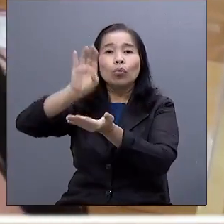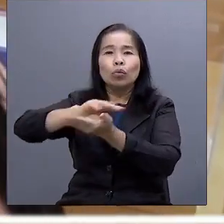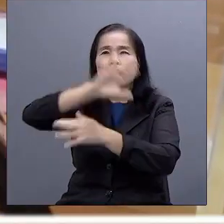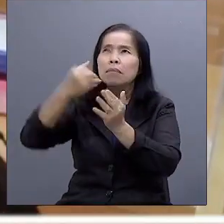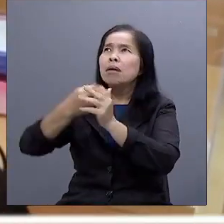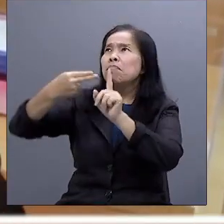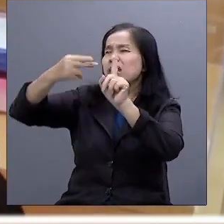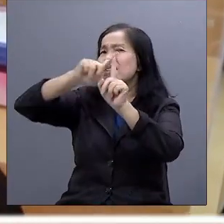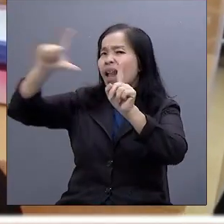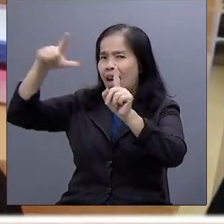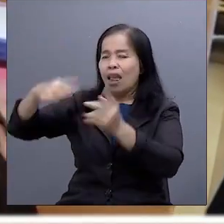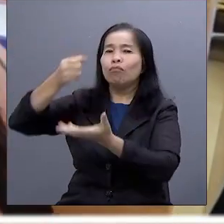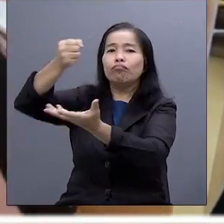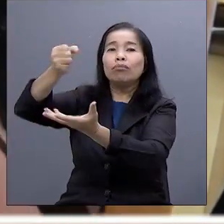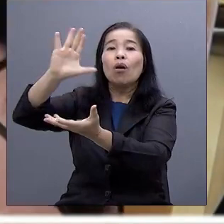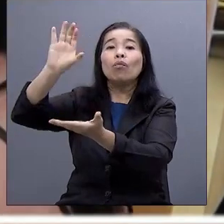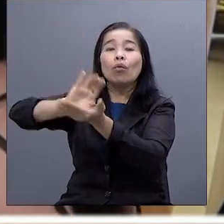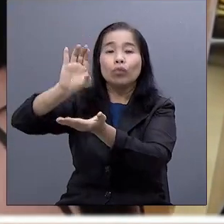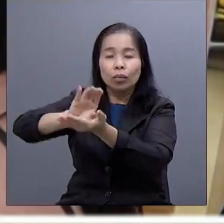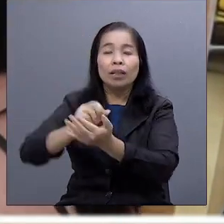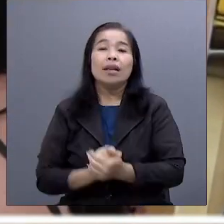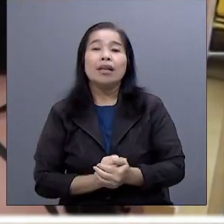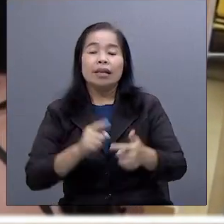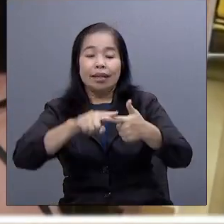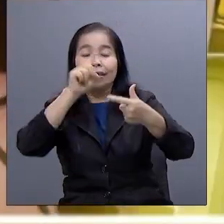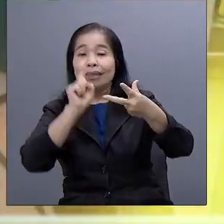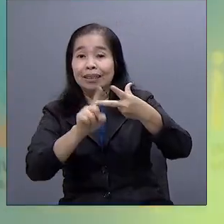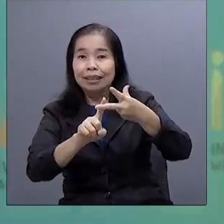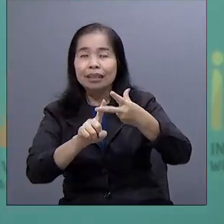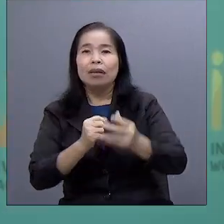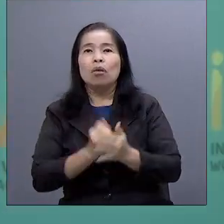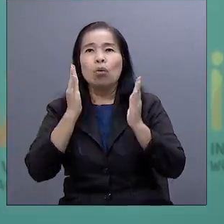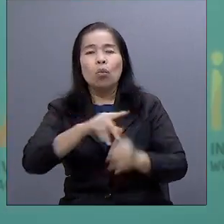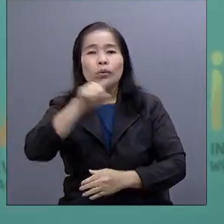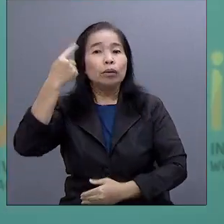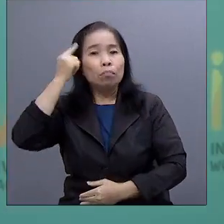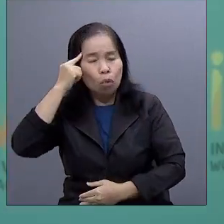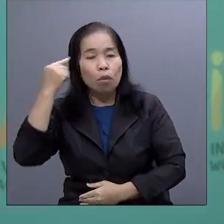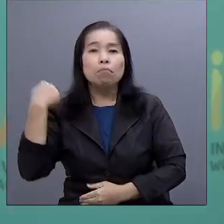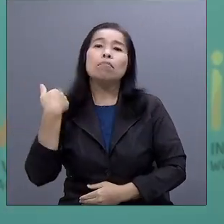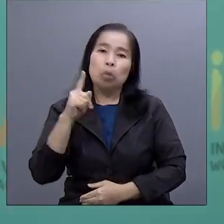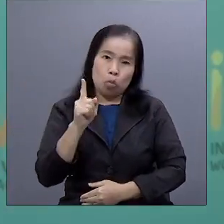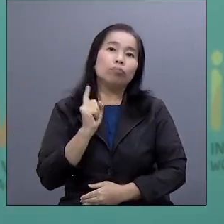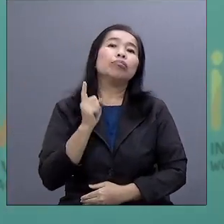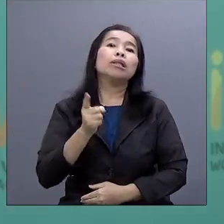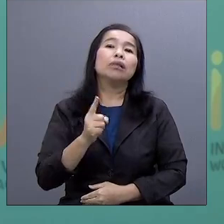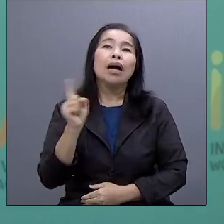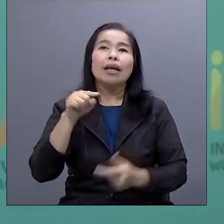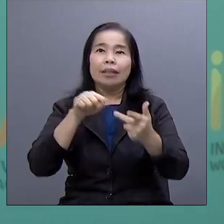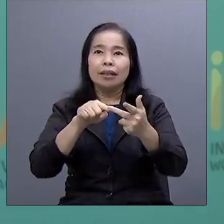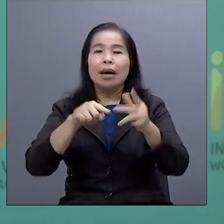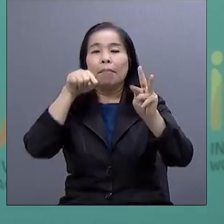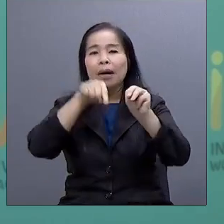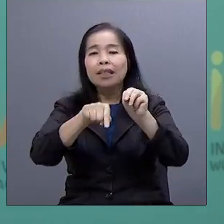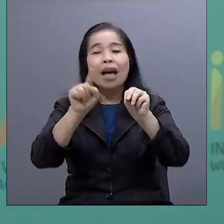ละคาในกองทุนนั้นส่นอมาตราหนึ่ ซึ่งคนจะไม่ทราบ แต่มันเกดประโยชน์อีกเช่นกันก็คอมาตรา